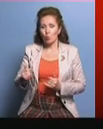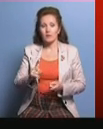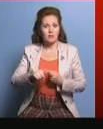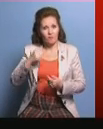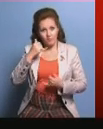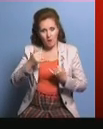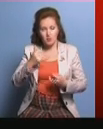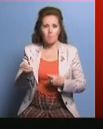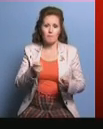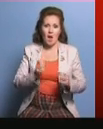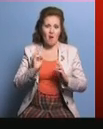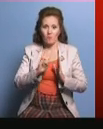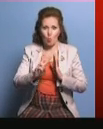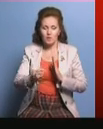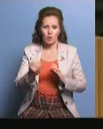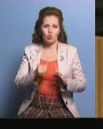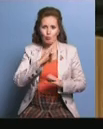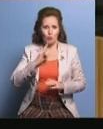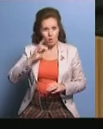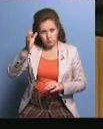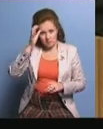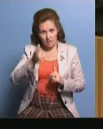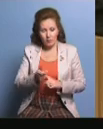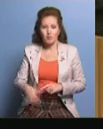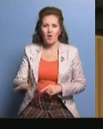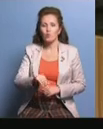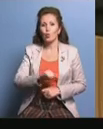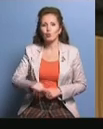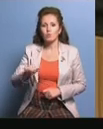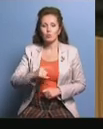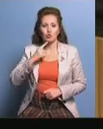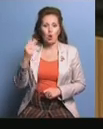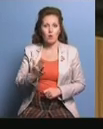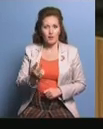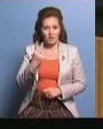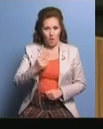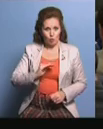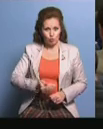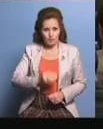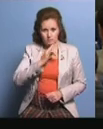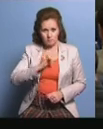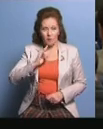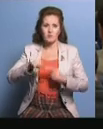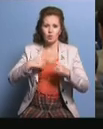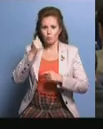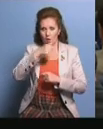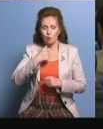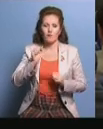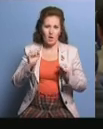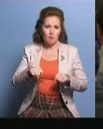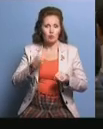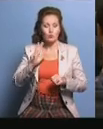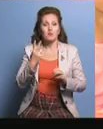и дошкольное образование. Сегодня на всю Удмуртию докладывает министр всего 2 частных детских сада. Но уже в следующем году их, возможно, будет